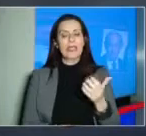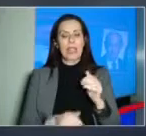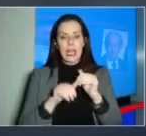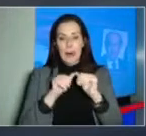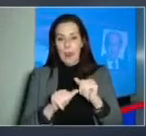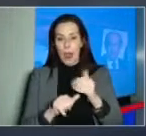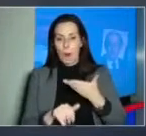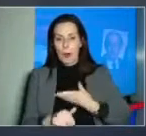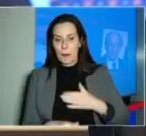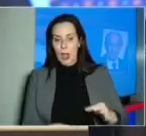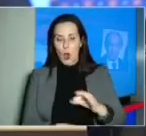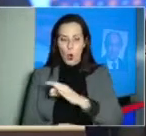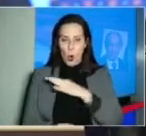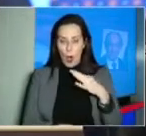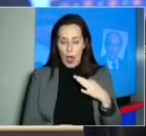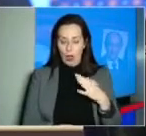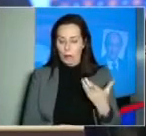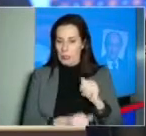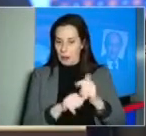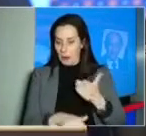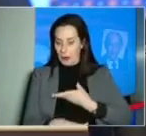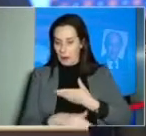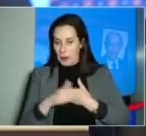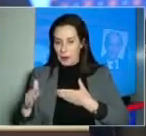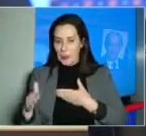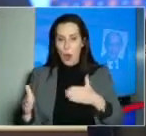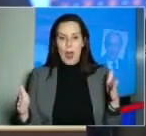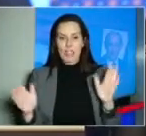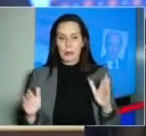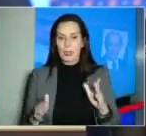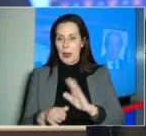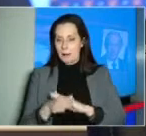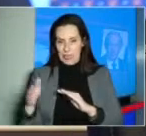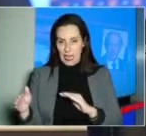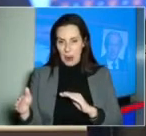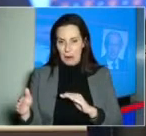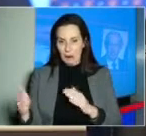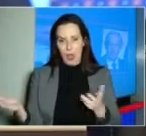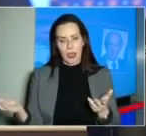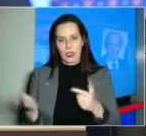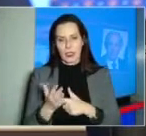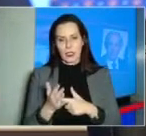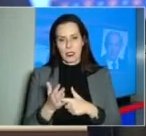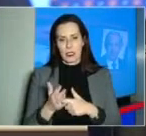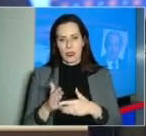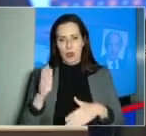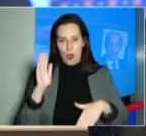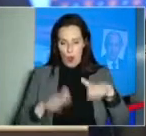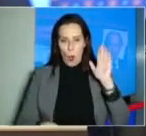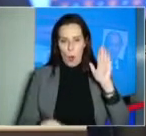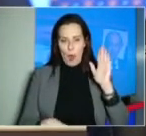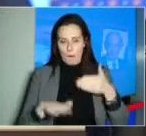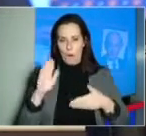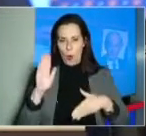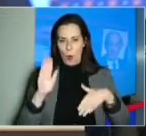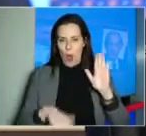האם הקולות שנשארו אצל כחלון קולות הימין, או זה קולות השמאל? אם זה קולות הימין... ברור. זה רובם קולות הימין, רואים